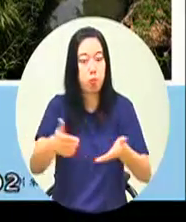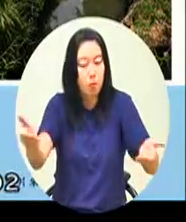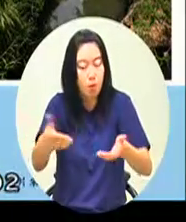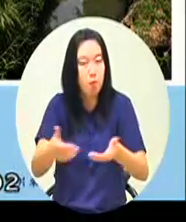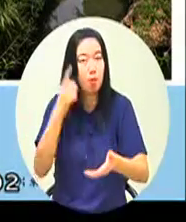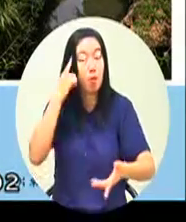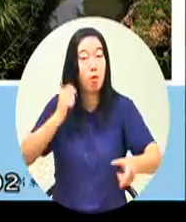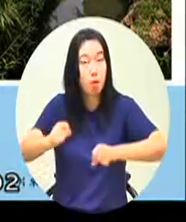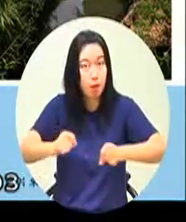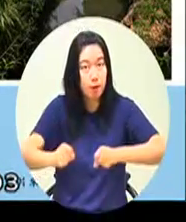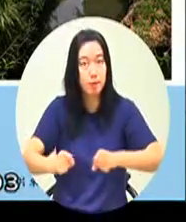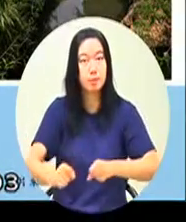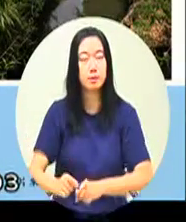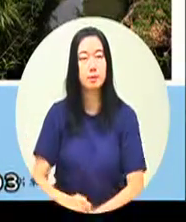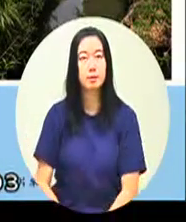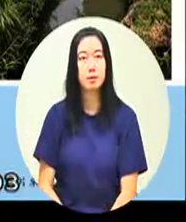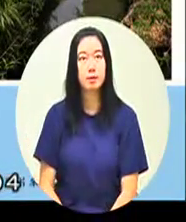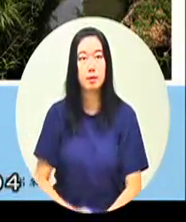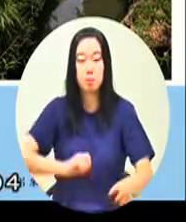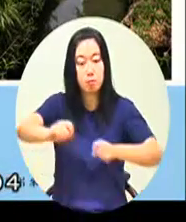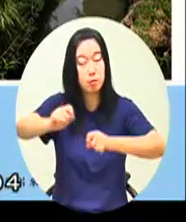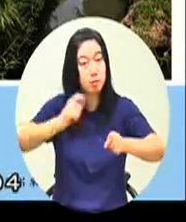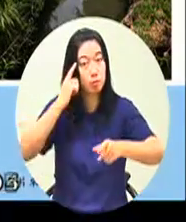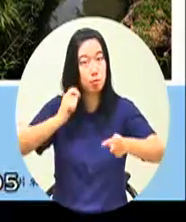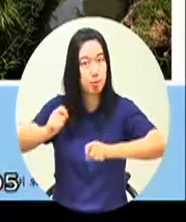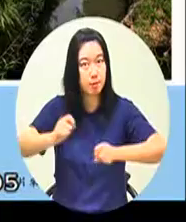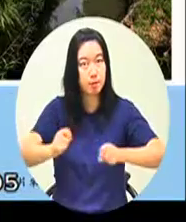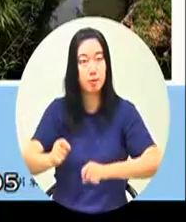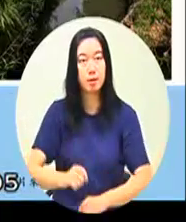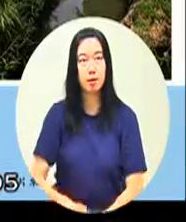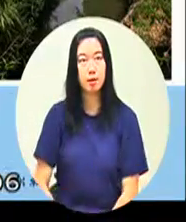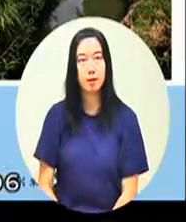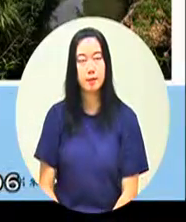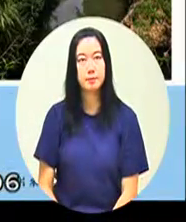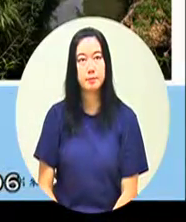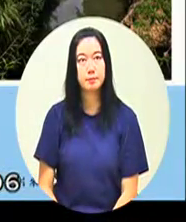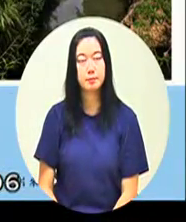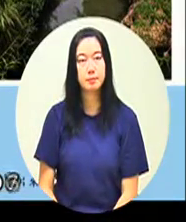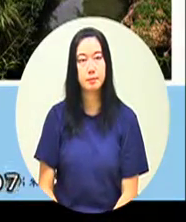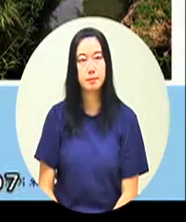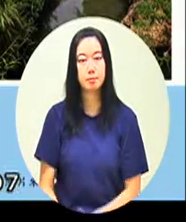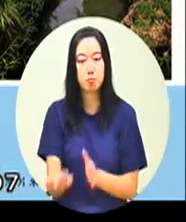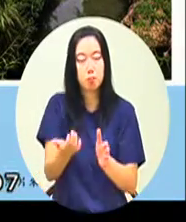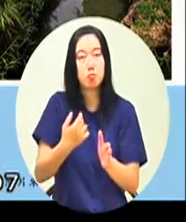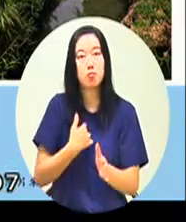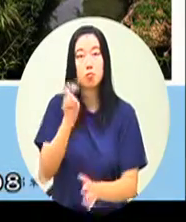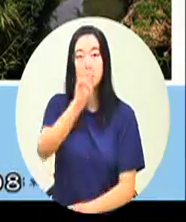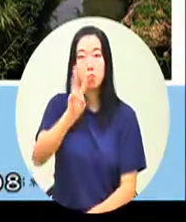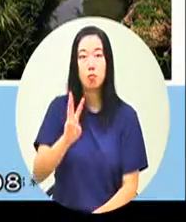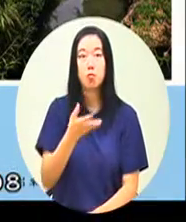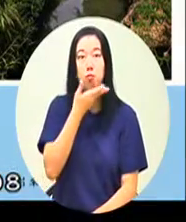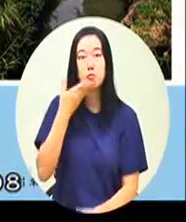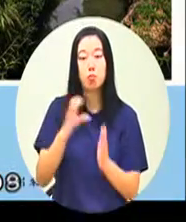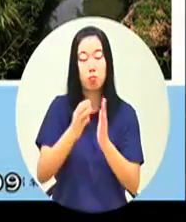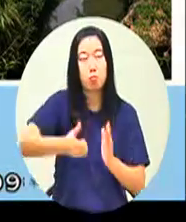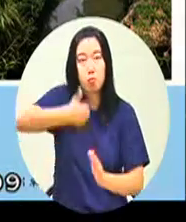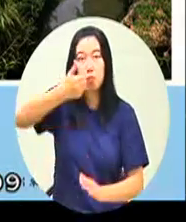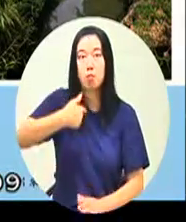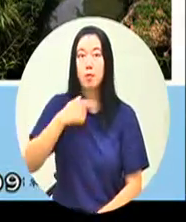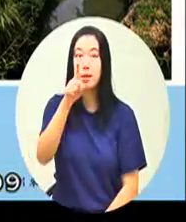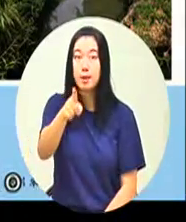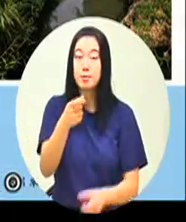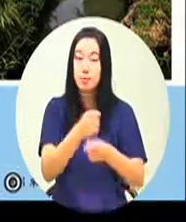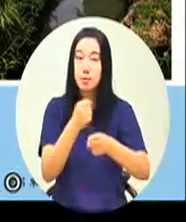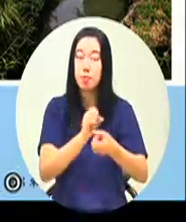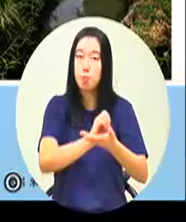哈，啊，林园排水的治理计划，在刚刚我看水利局长他有你在你的工作